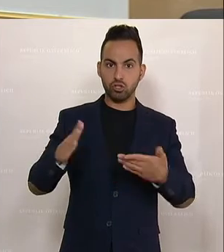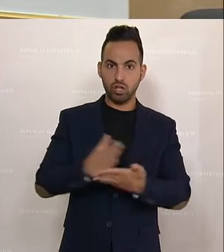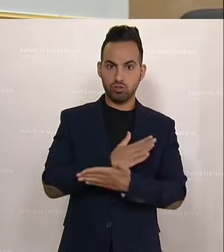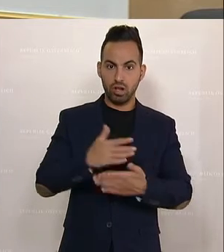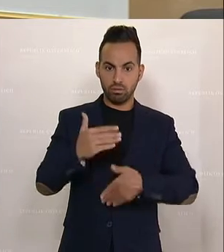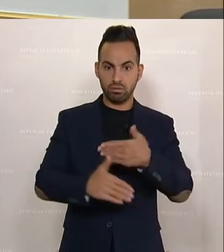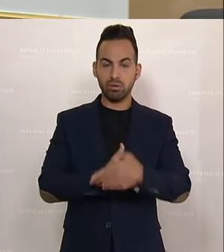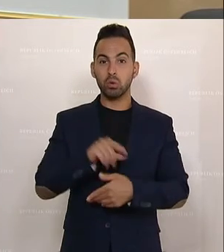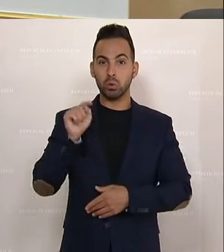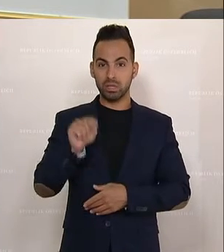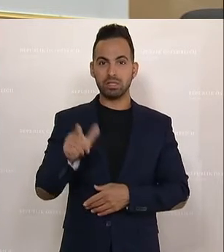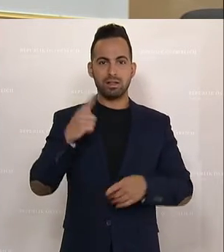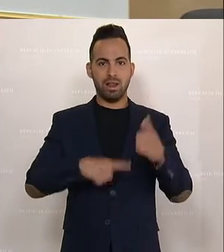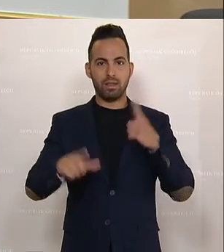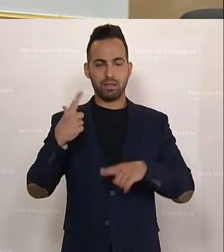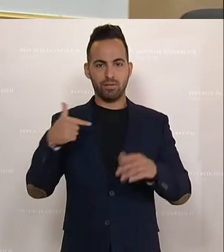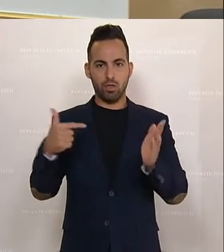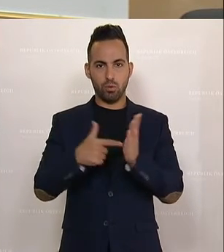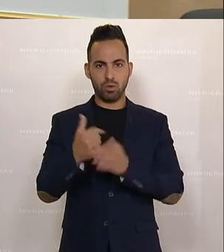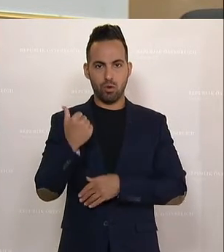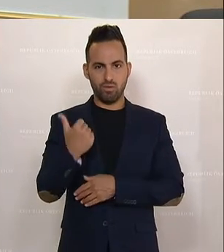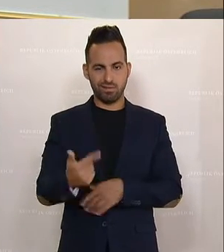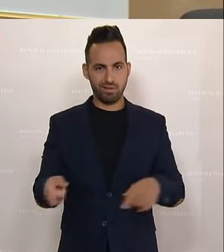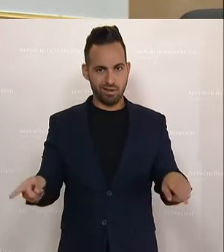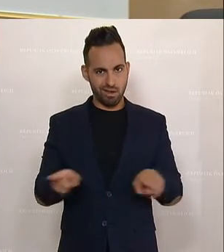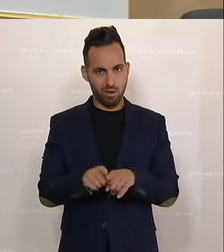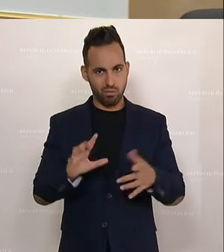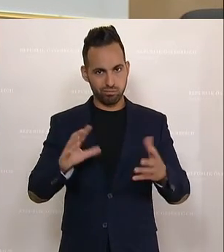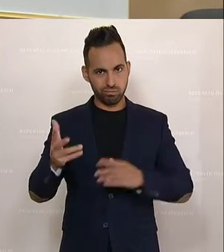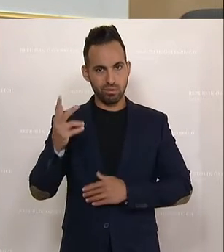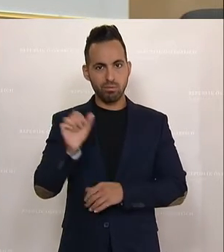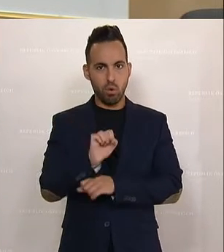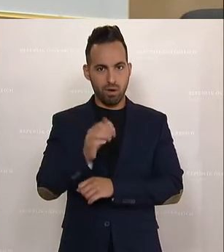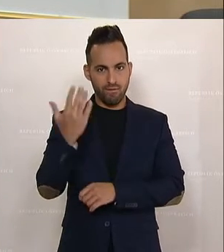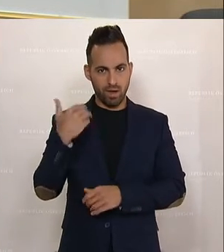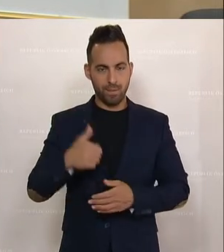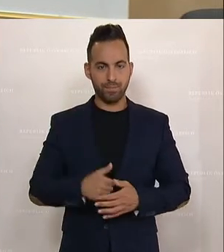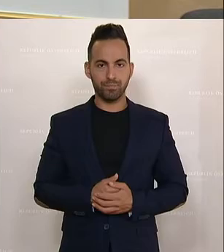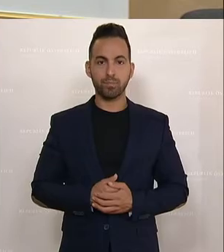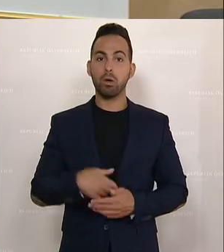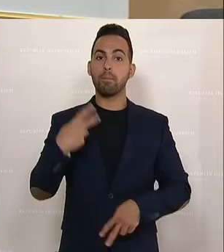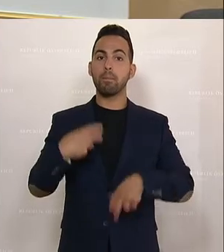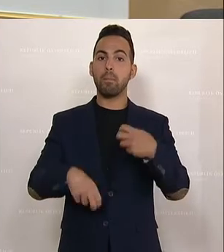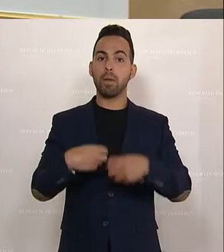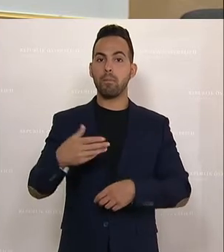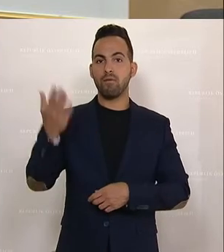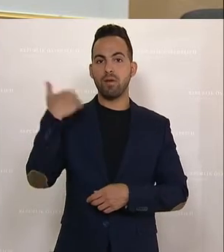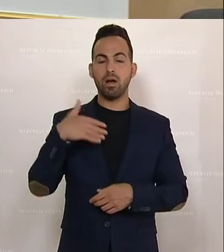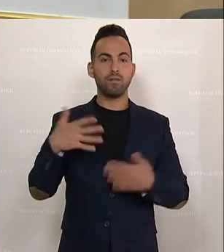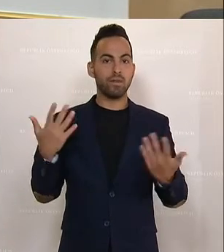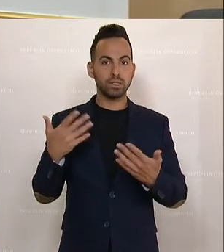das war leider auch 2021 zu beobachten. Probleme hat es gegeben mit der Ausstellung